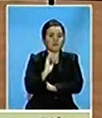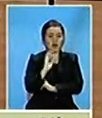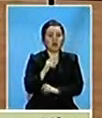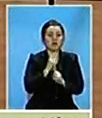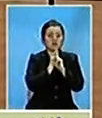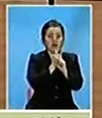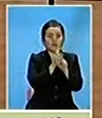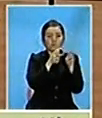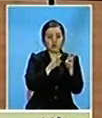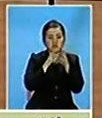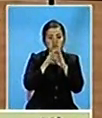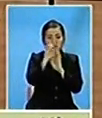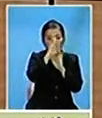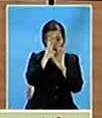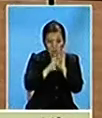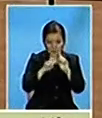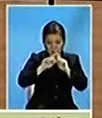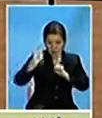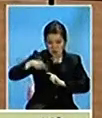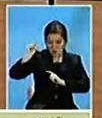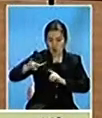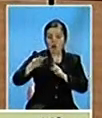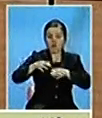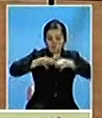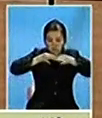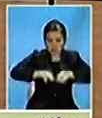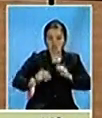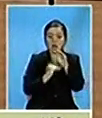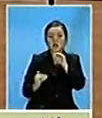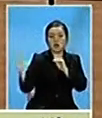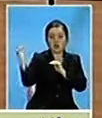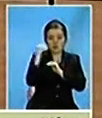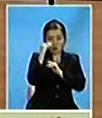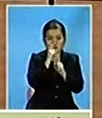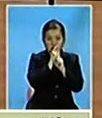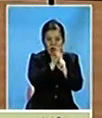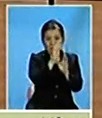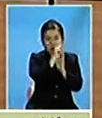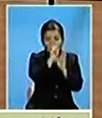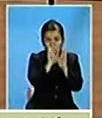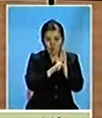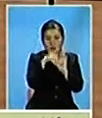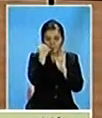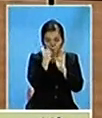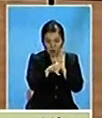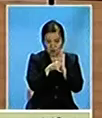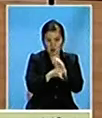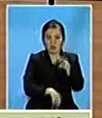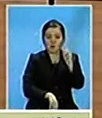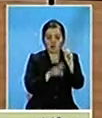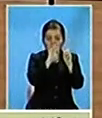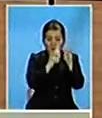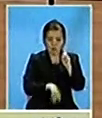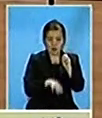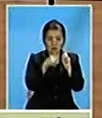าลปกครองจึงพิพากษาว่าเป็นการกระทำละเมิดตามมาตรา420ประมวลกฎหมายแพ่งและพาณิชย์มาตรา8มาตรา10